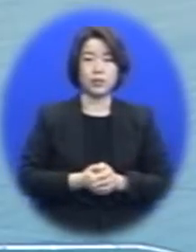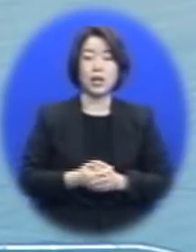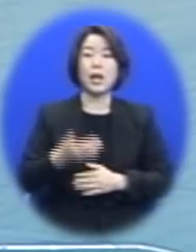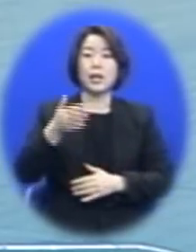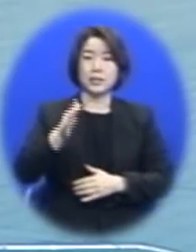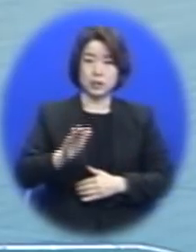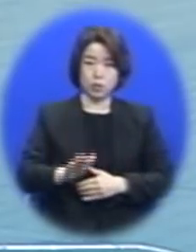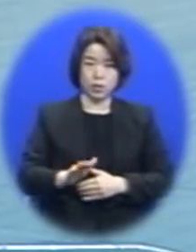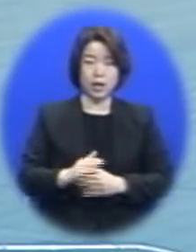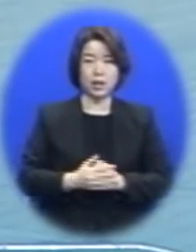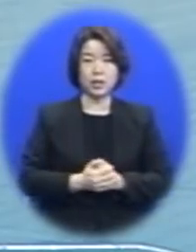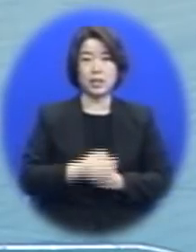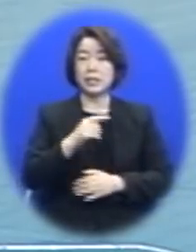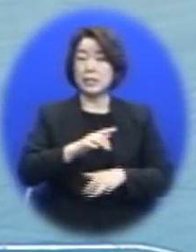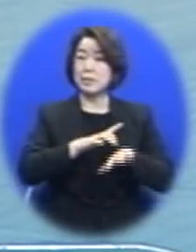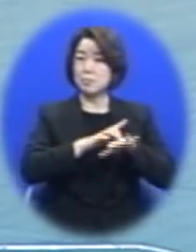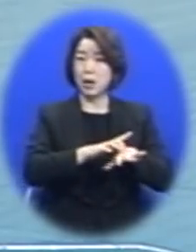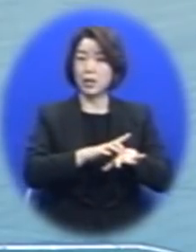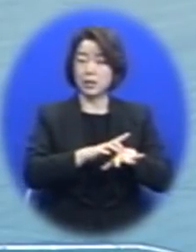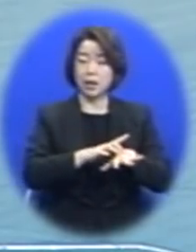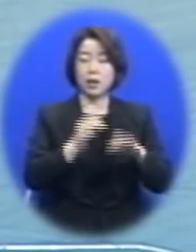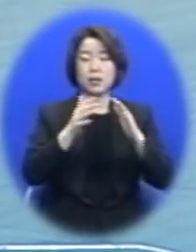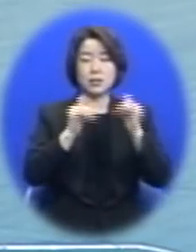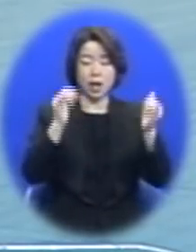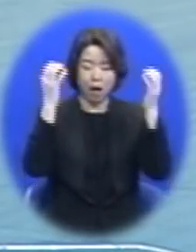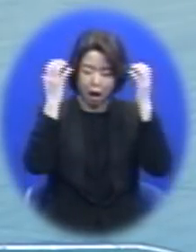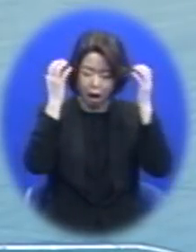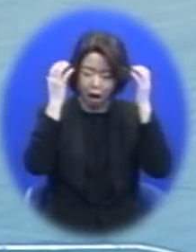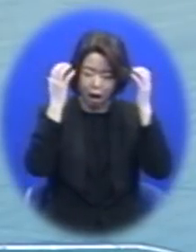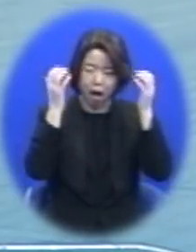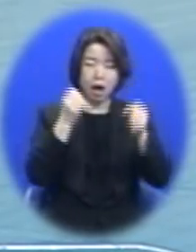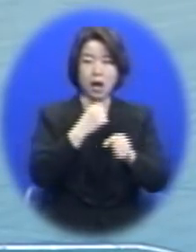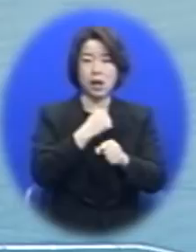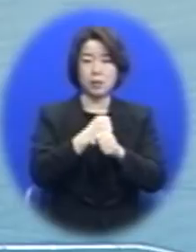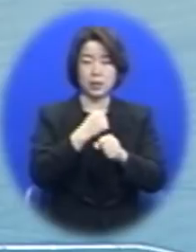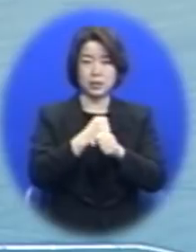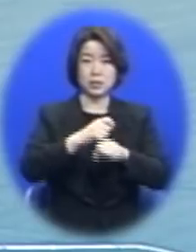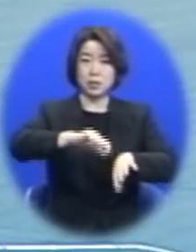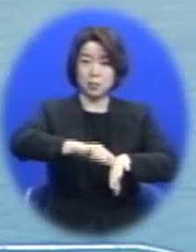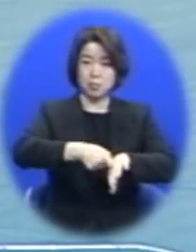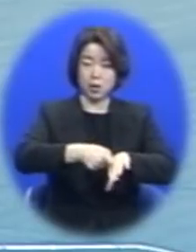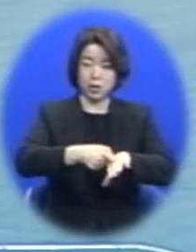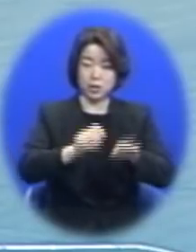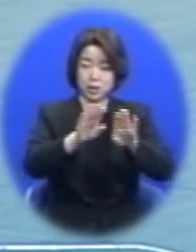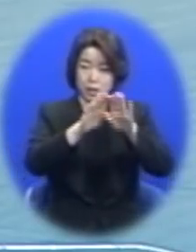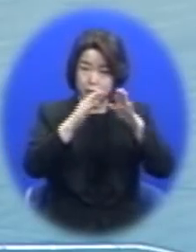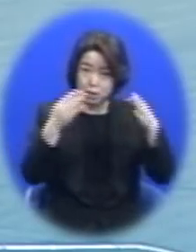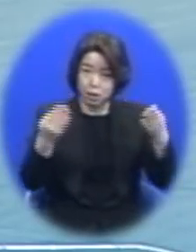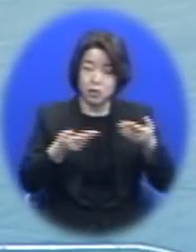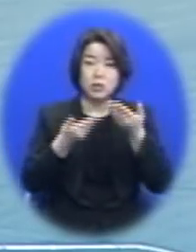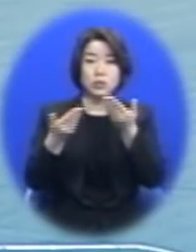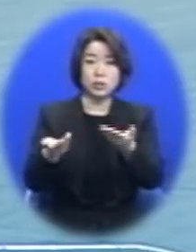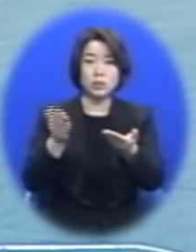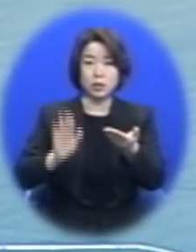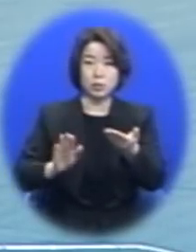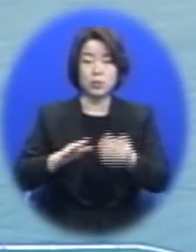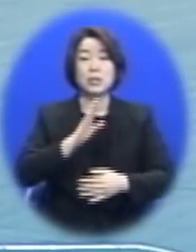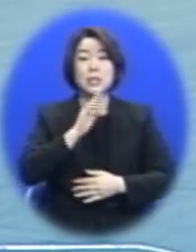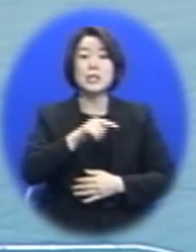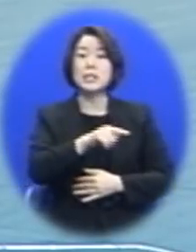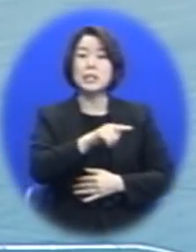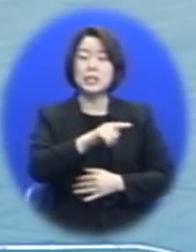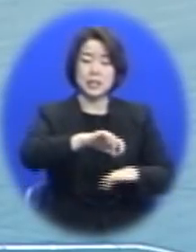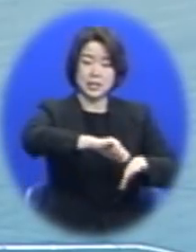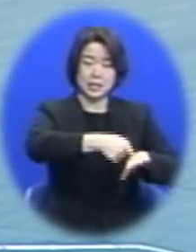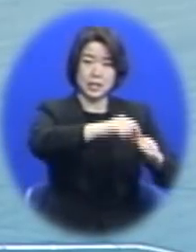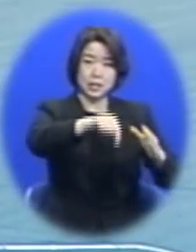그러나 이 마귀가 그렇게 사람들을 고통스럽게 하는 재앙이 벌어지는데 도 사실은 우리는 이 재앙